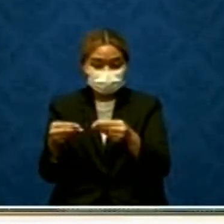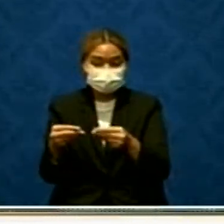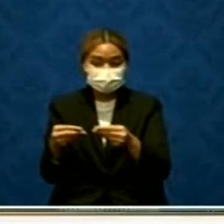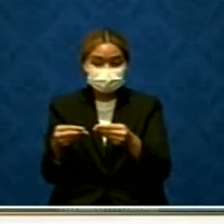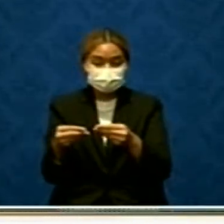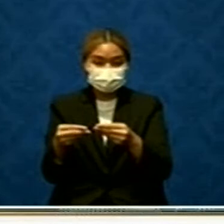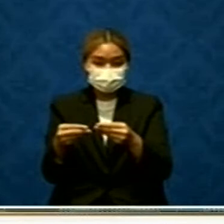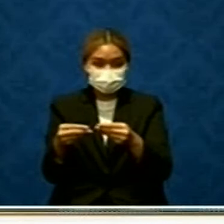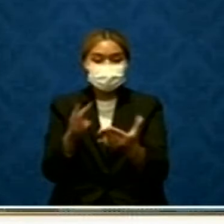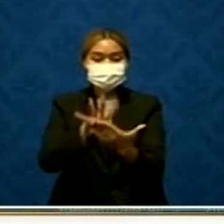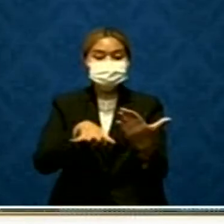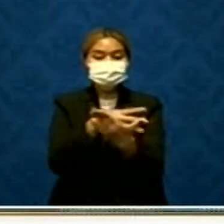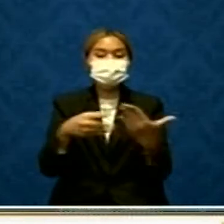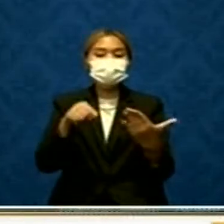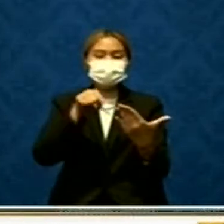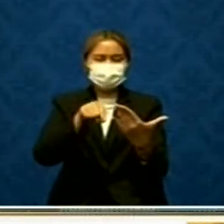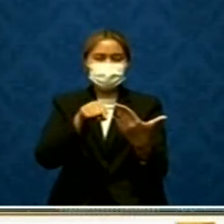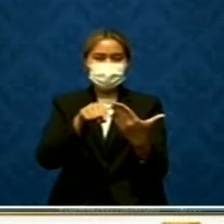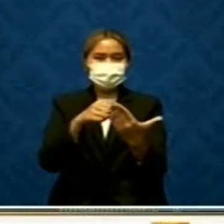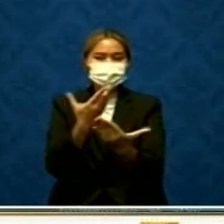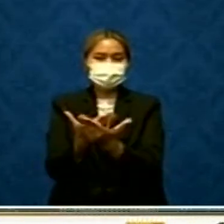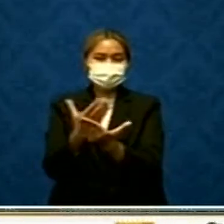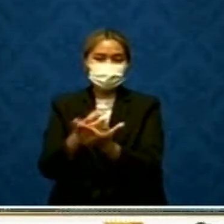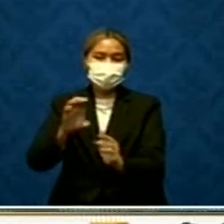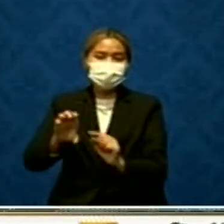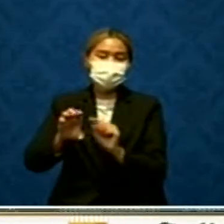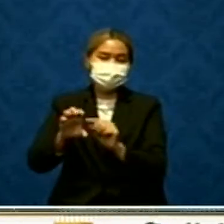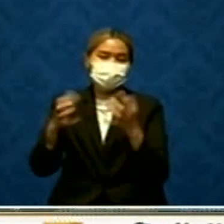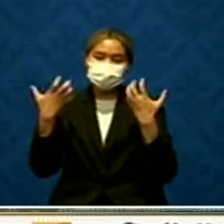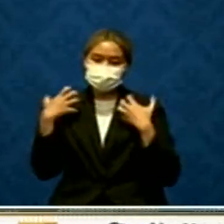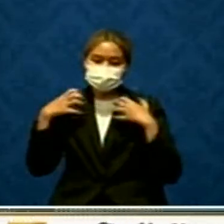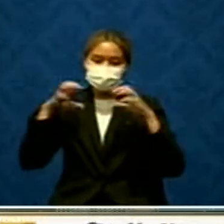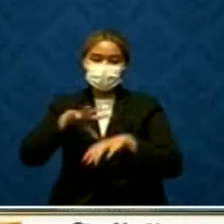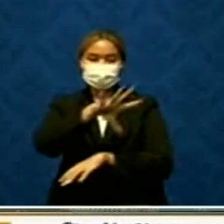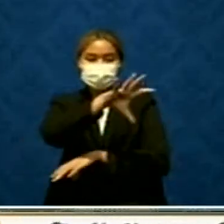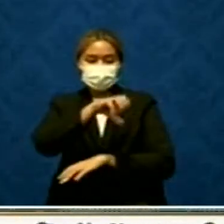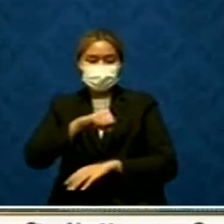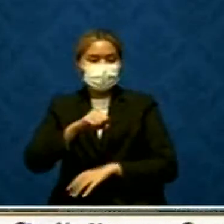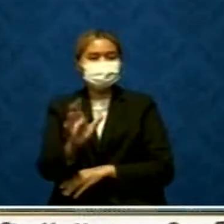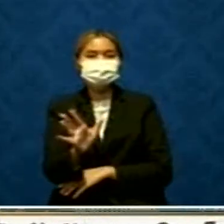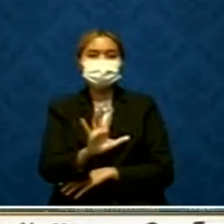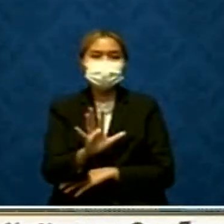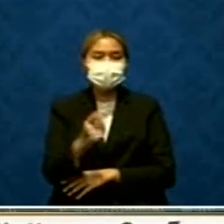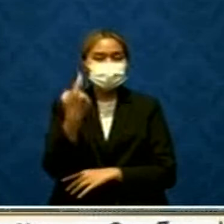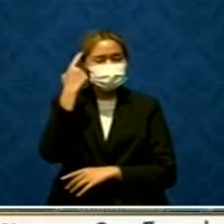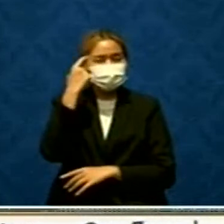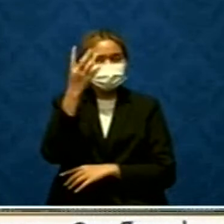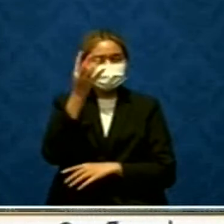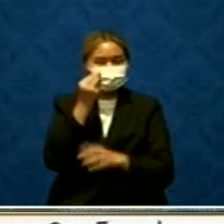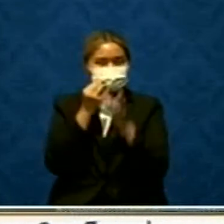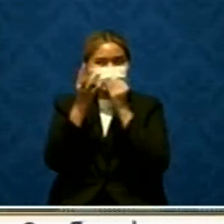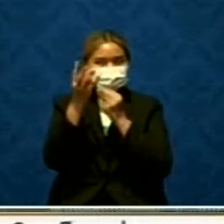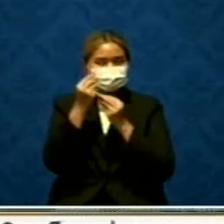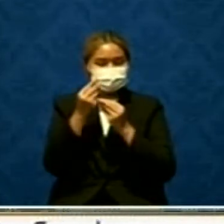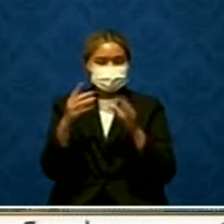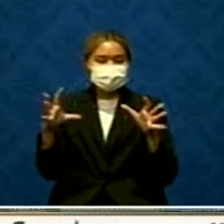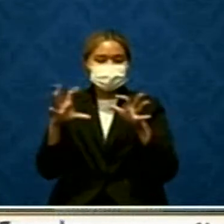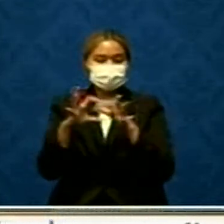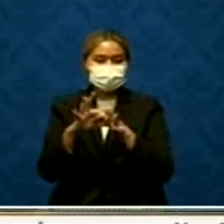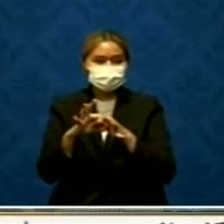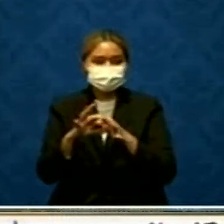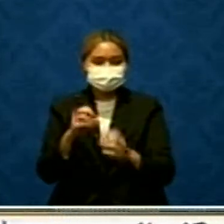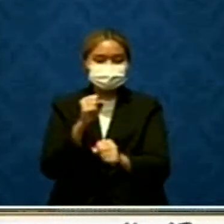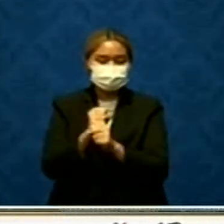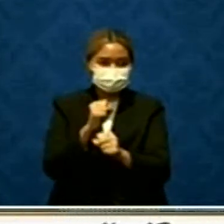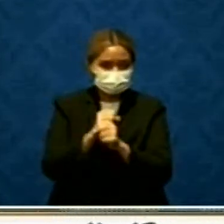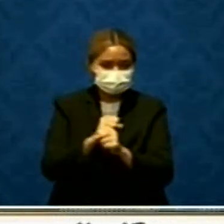พัฒนาโครงสร้างพื้นฐานด้วยเงินงบประมาณของแผ่นดินแต่จะทำการศึกษาเชิงคอนเซ็ปต์นะครับทางธุรกิจและออกแบ